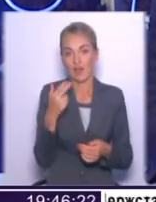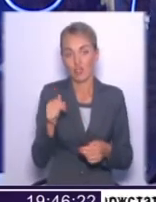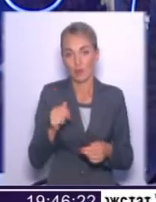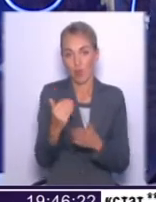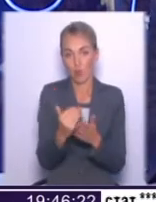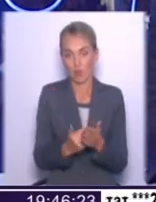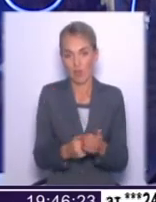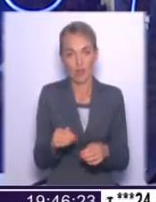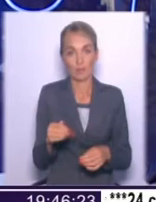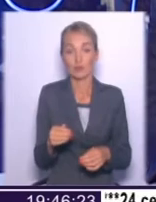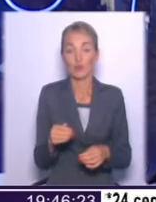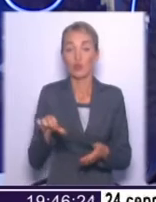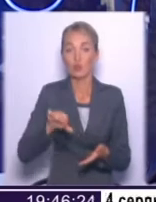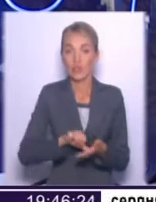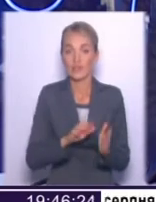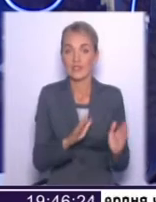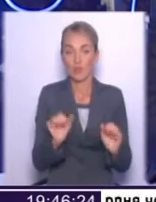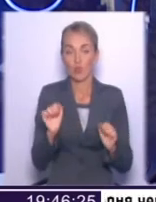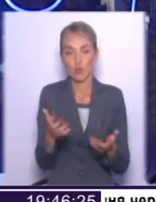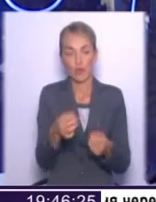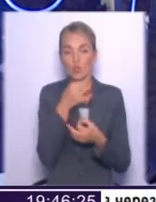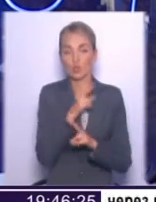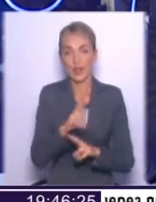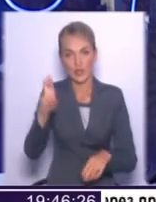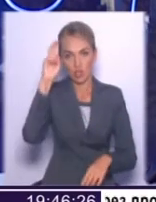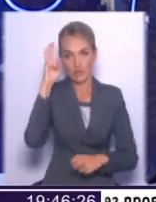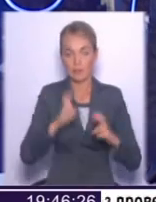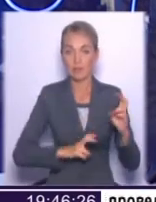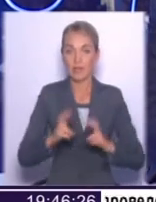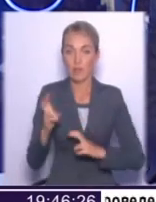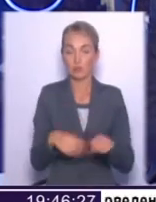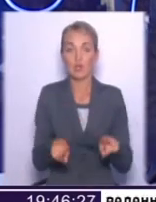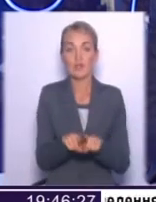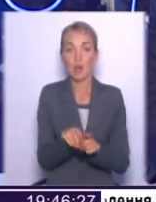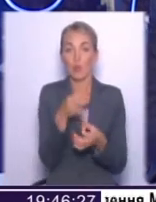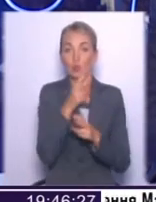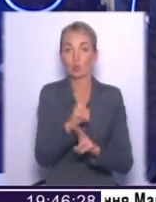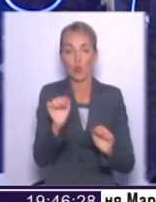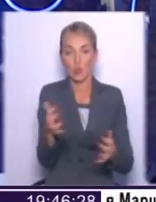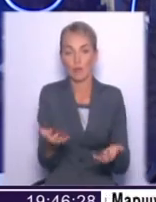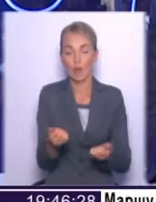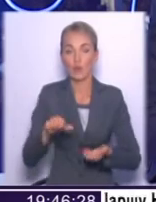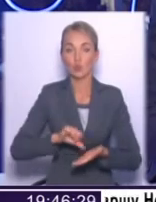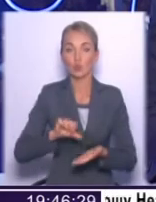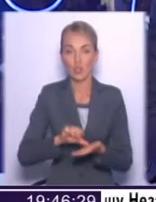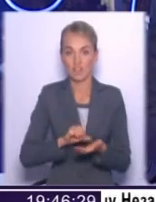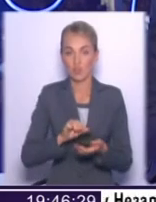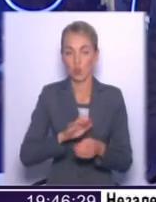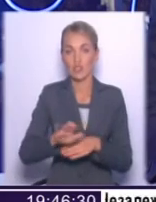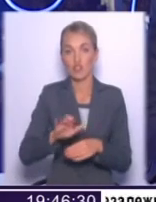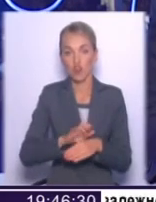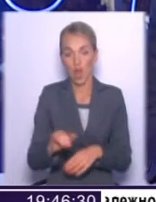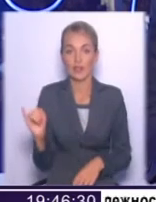багато. Участь у системі може брати будь-яке державне підприємство, так само будь-хто може брати участь у постачанні